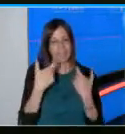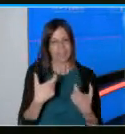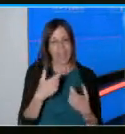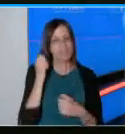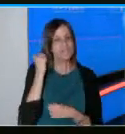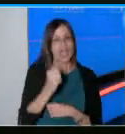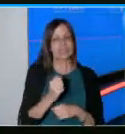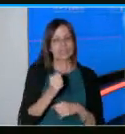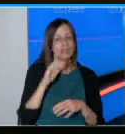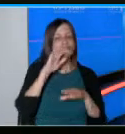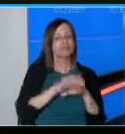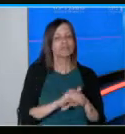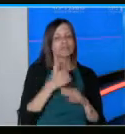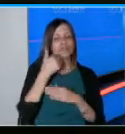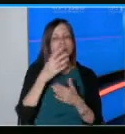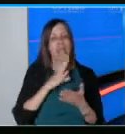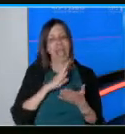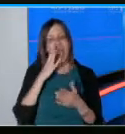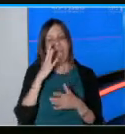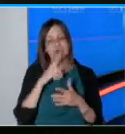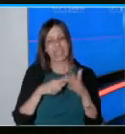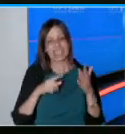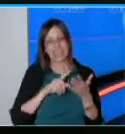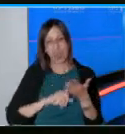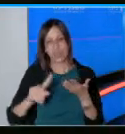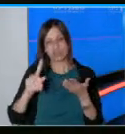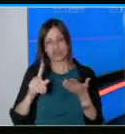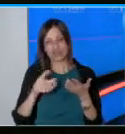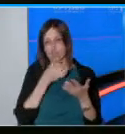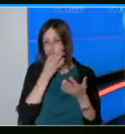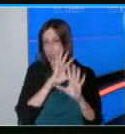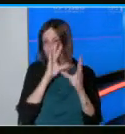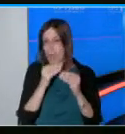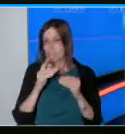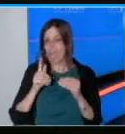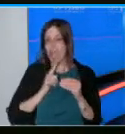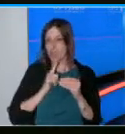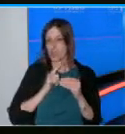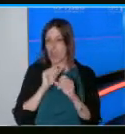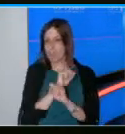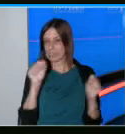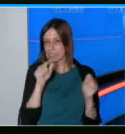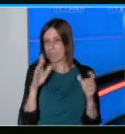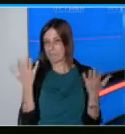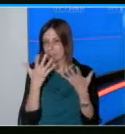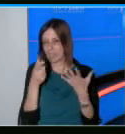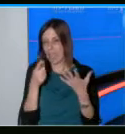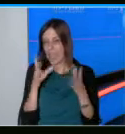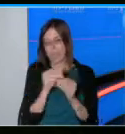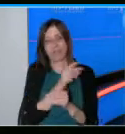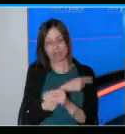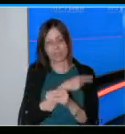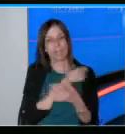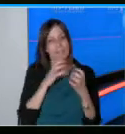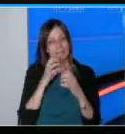והרצח מפוענח אחרי 4.5 חודשים. השאלה היא, בעצם כולם חיכו לפיצוץ הזה, למה שקרה עם השוטרים בכפר קסם.